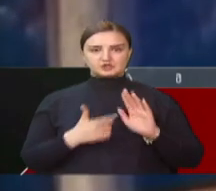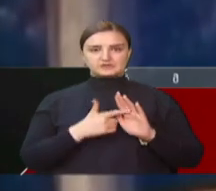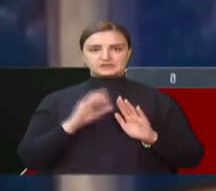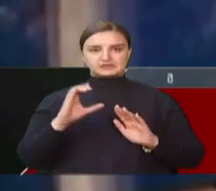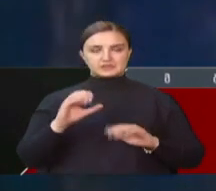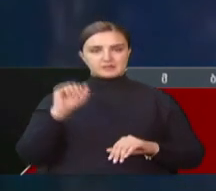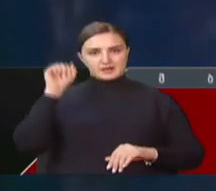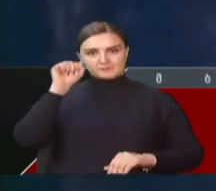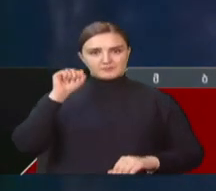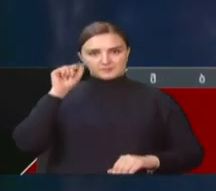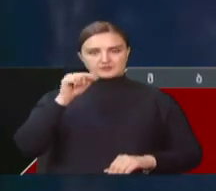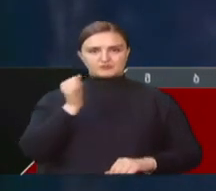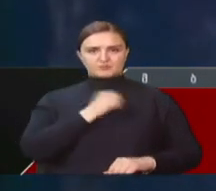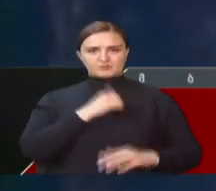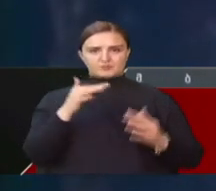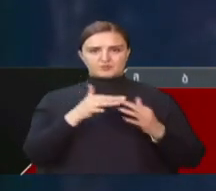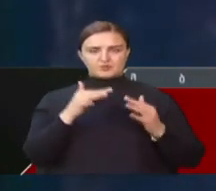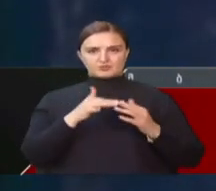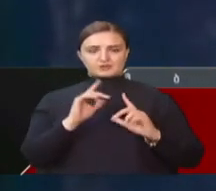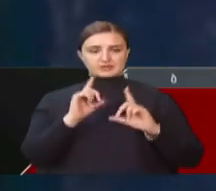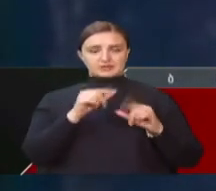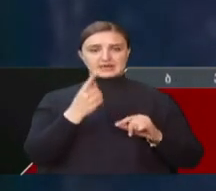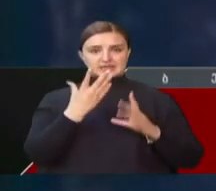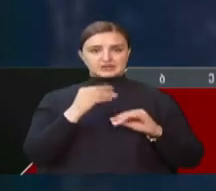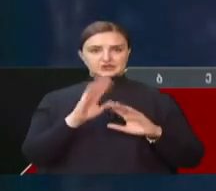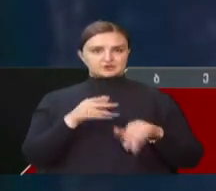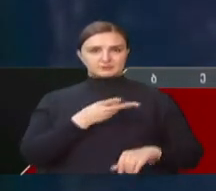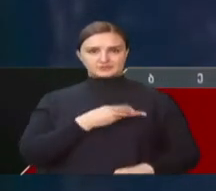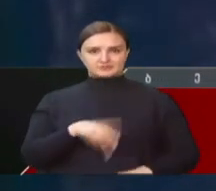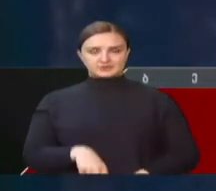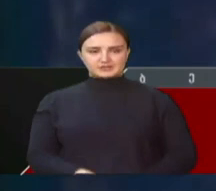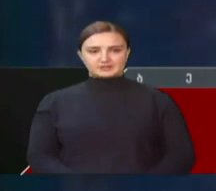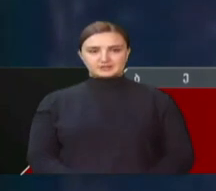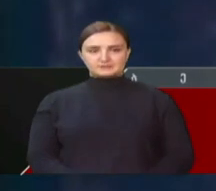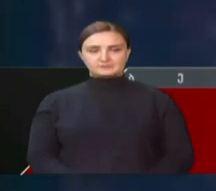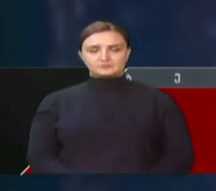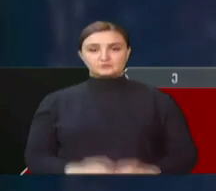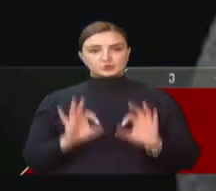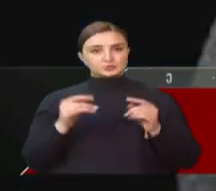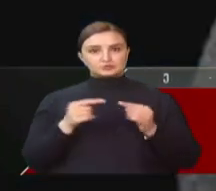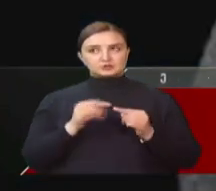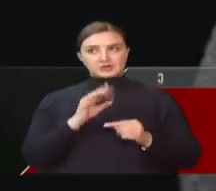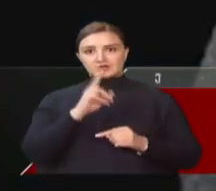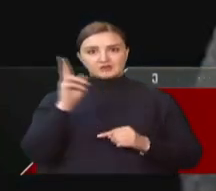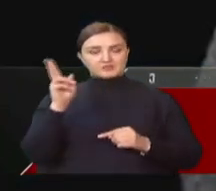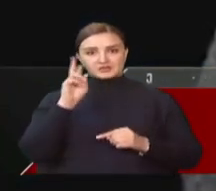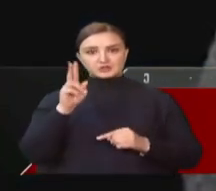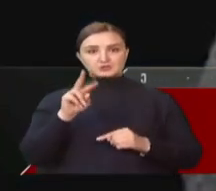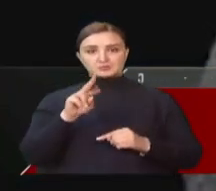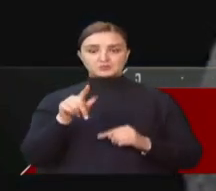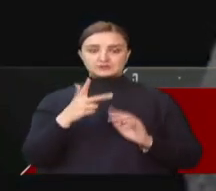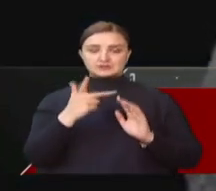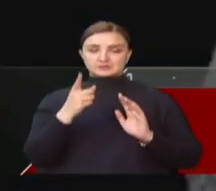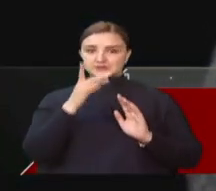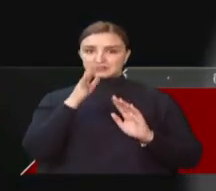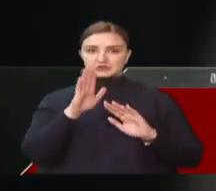სექტემბერს აფხაზეთში ფრონტზე ჩასვლიდან ერთი დღის შემდეგ დაეცა. ზუსტად არავინ იცის, როგორი იქნებოდა